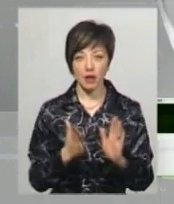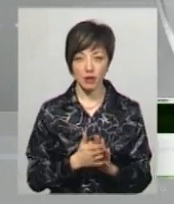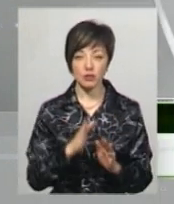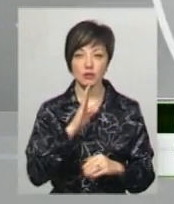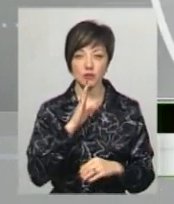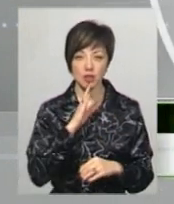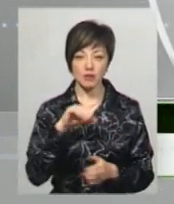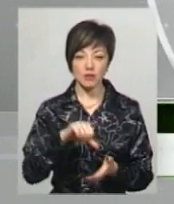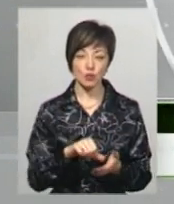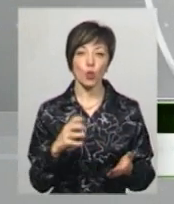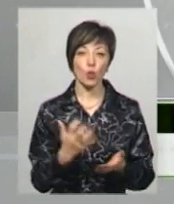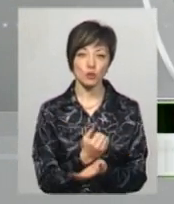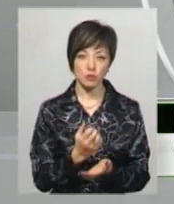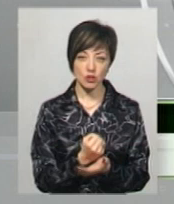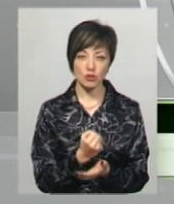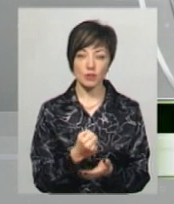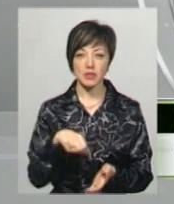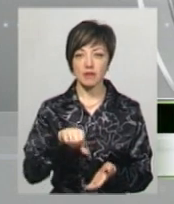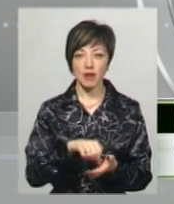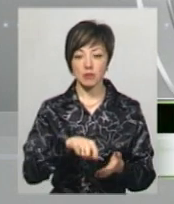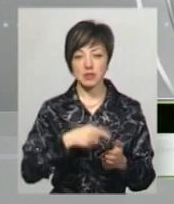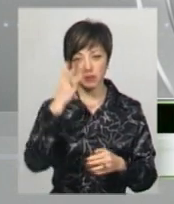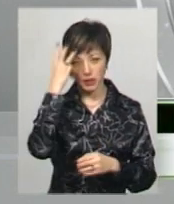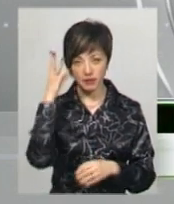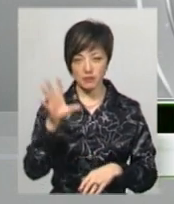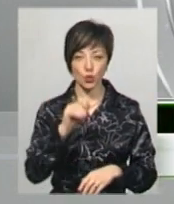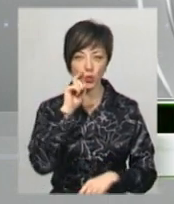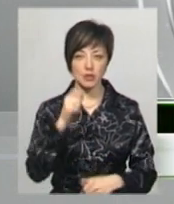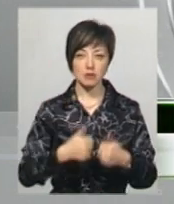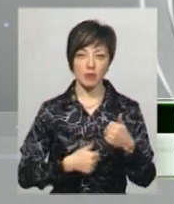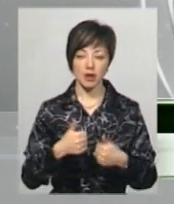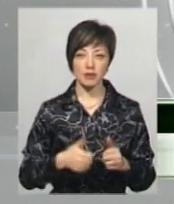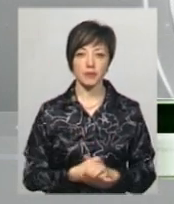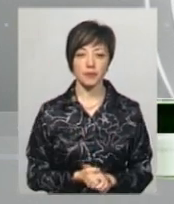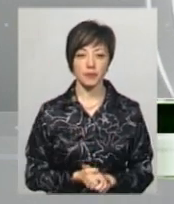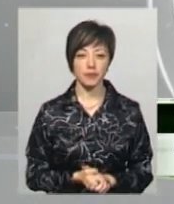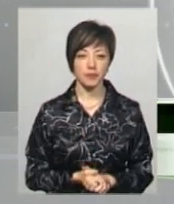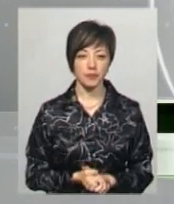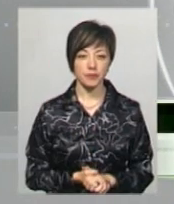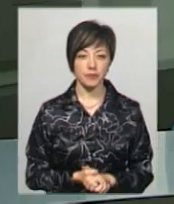дівчата виступили досить успішно, представляли місто Хмельницьке на всеукраїнських таких середніх